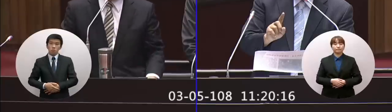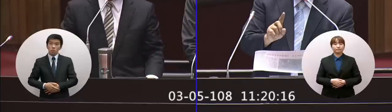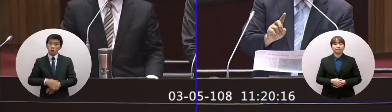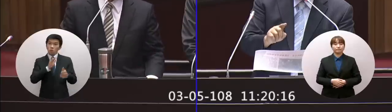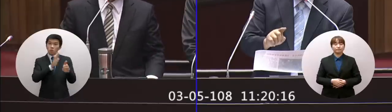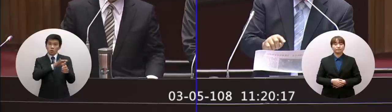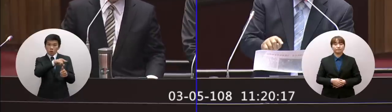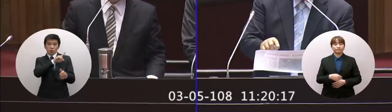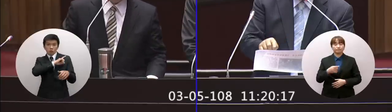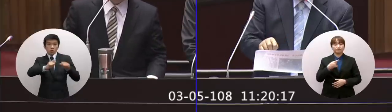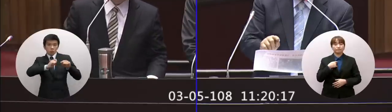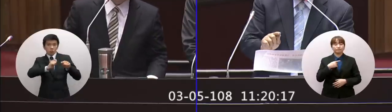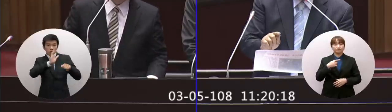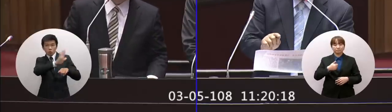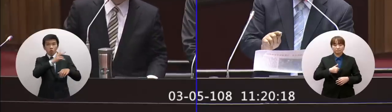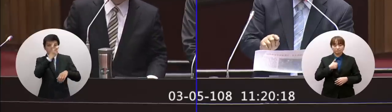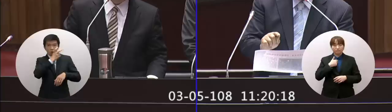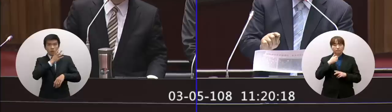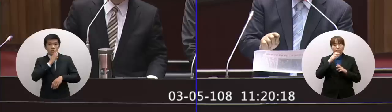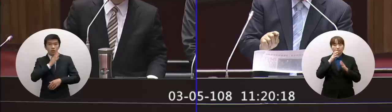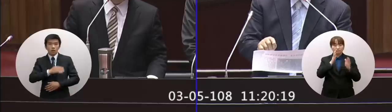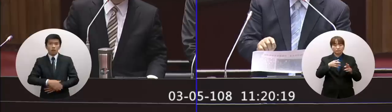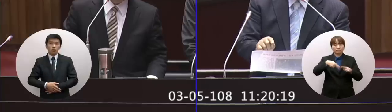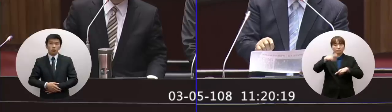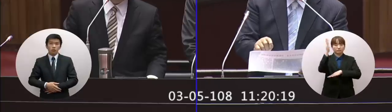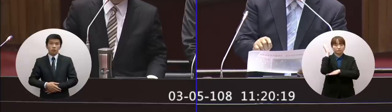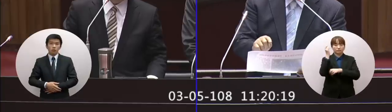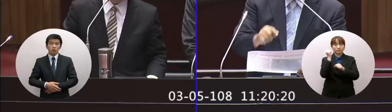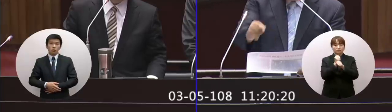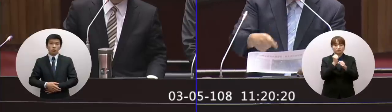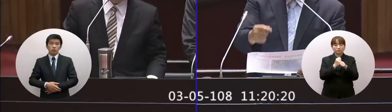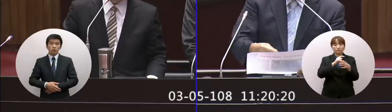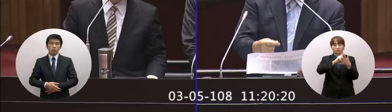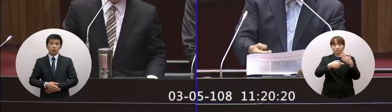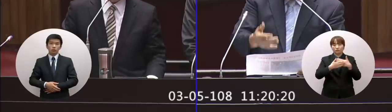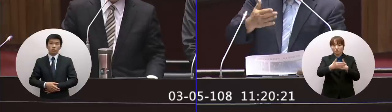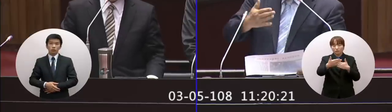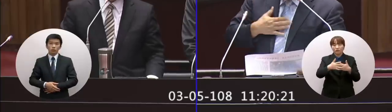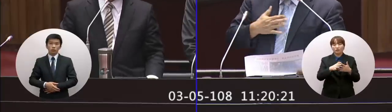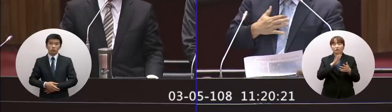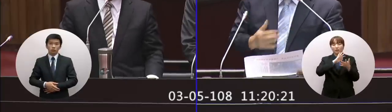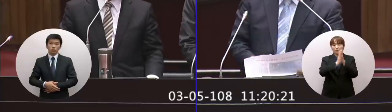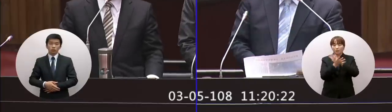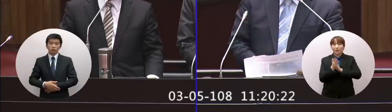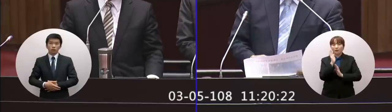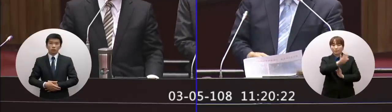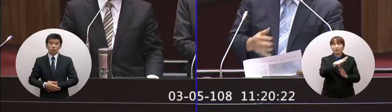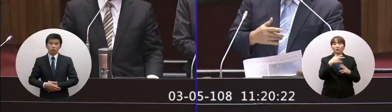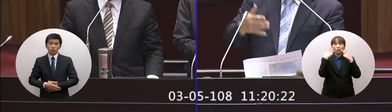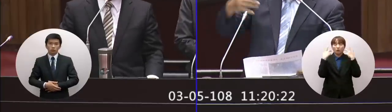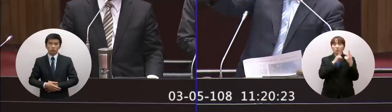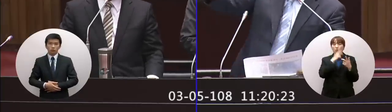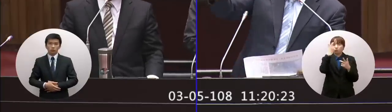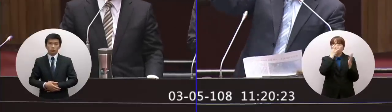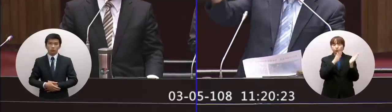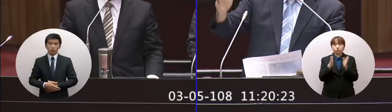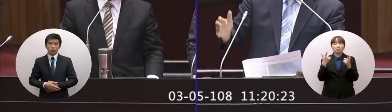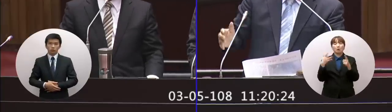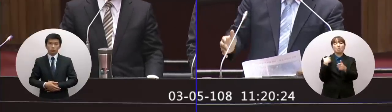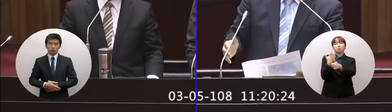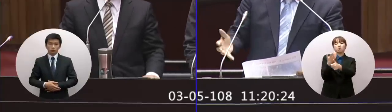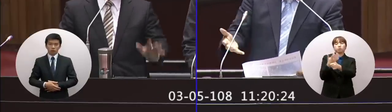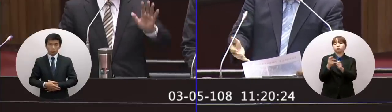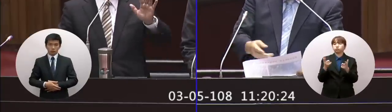助他管理。 我讲的征划编是行政程序的，你要让他征划编变成原住民的管理，而不是